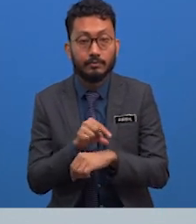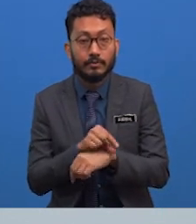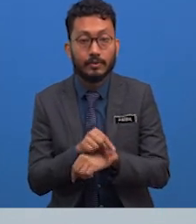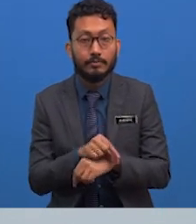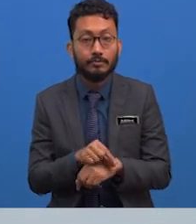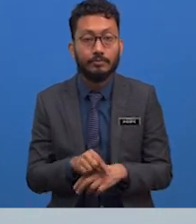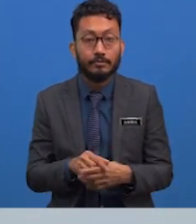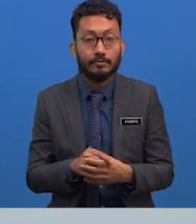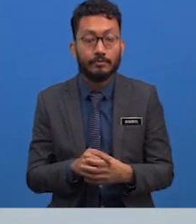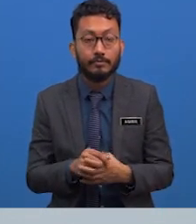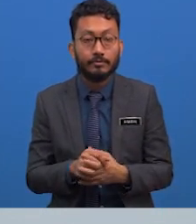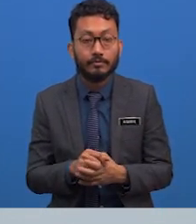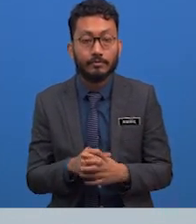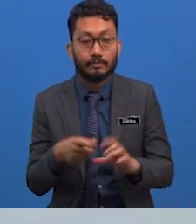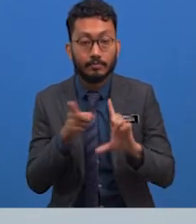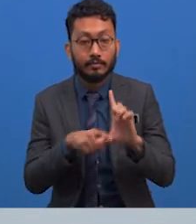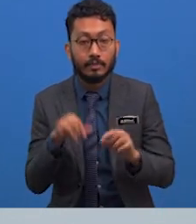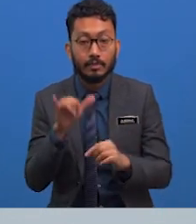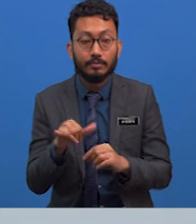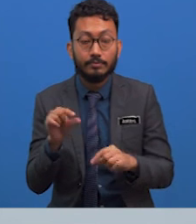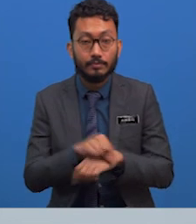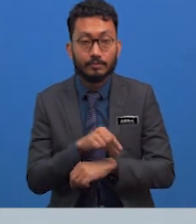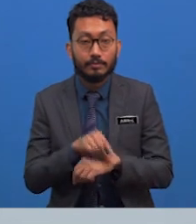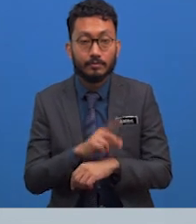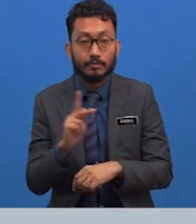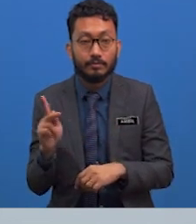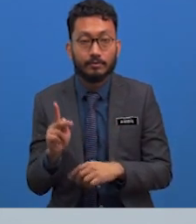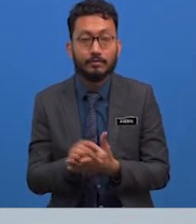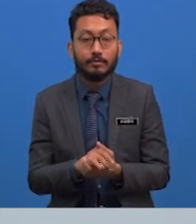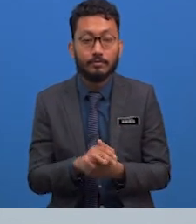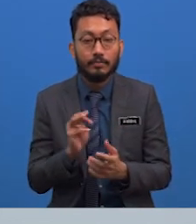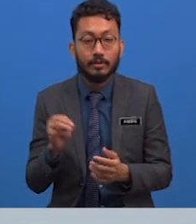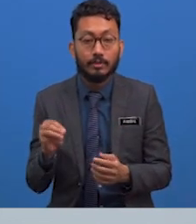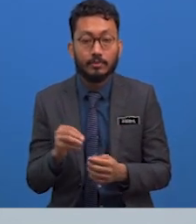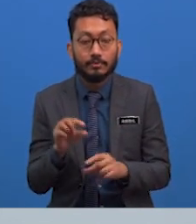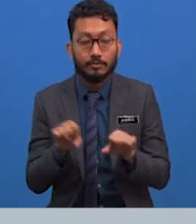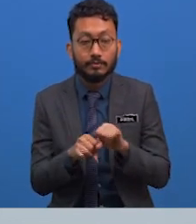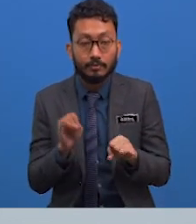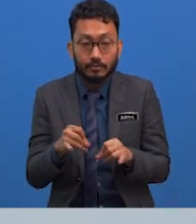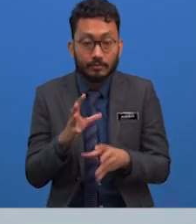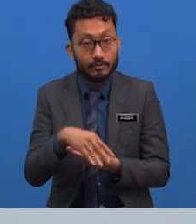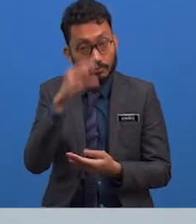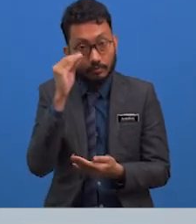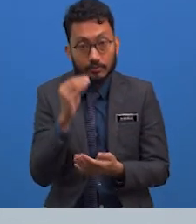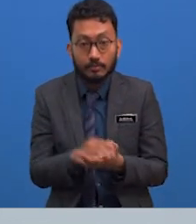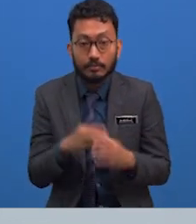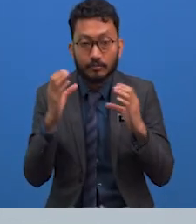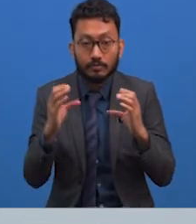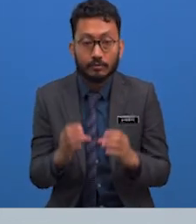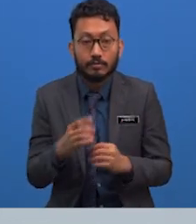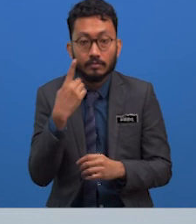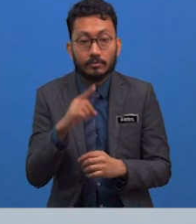sudut yang berkaitan. Selain itu, murid-murid juga telah belajar kaedah